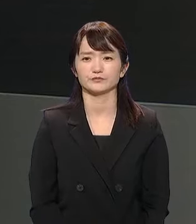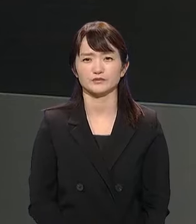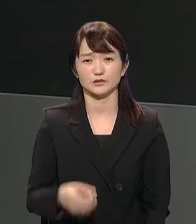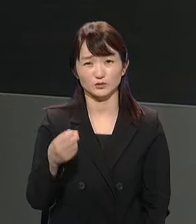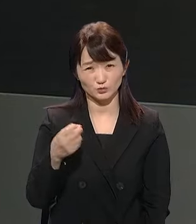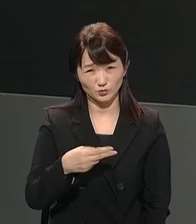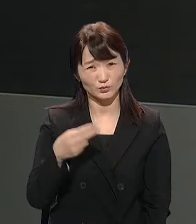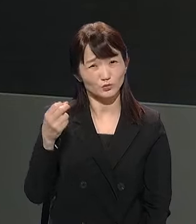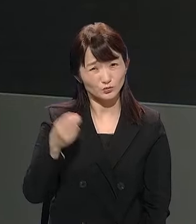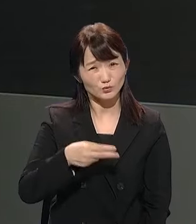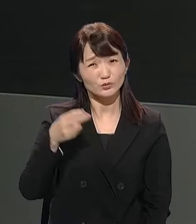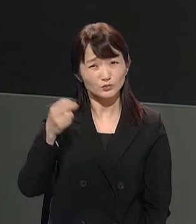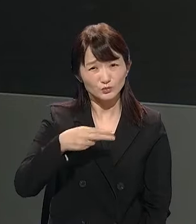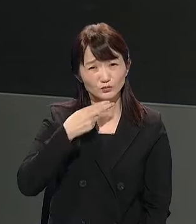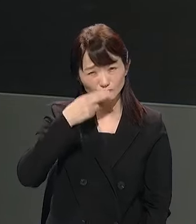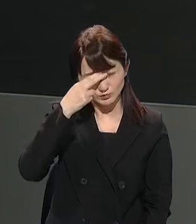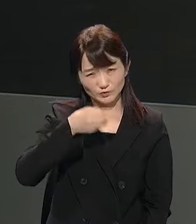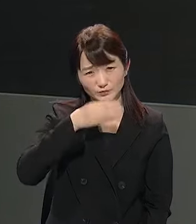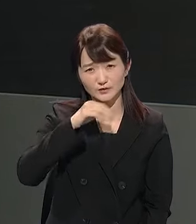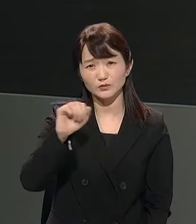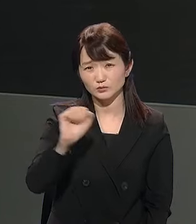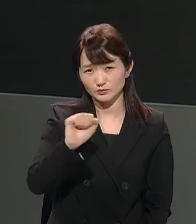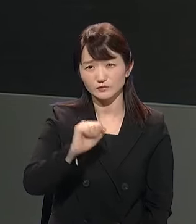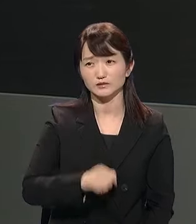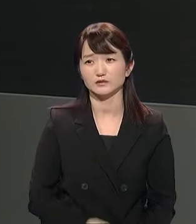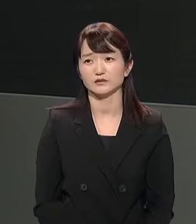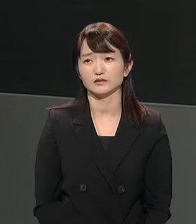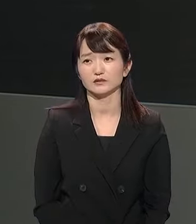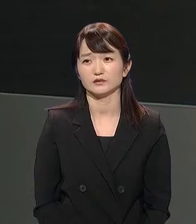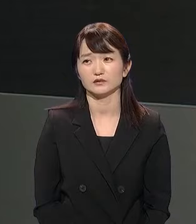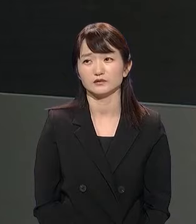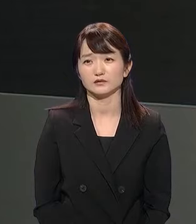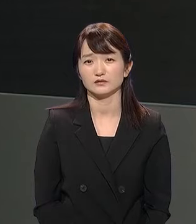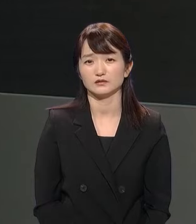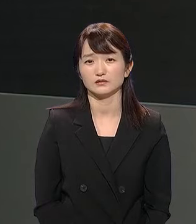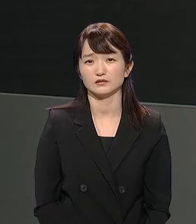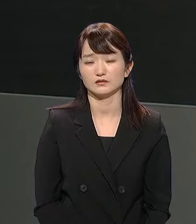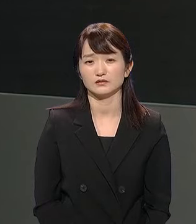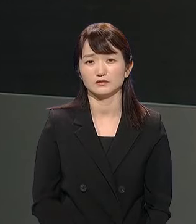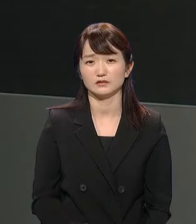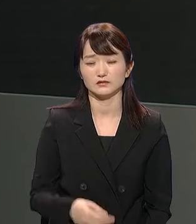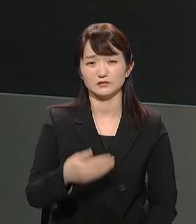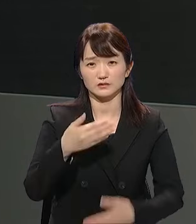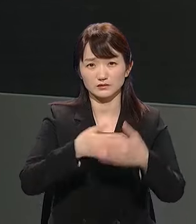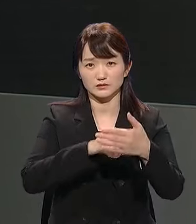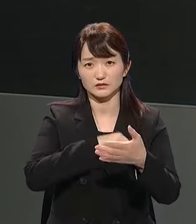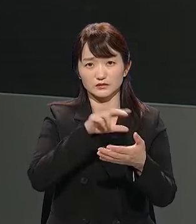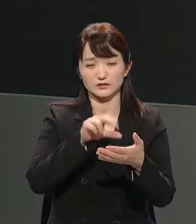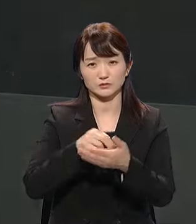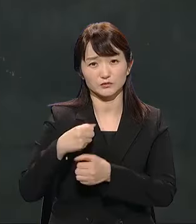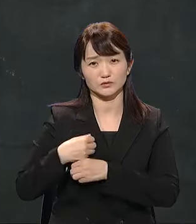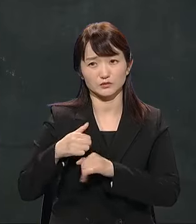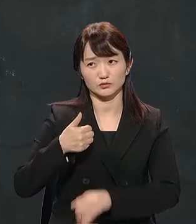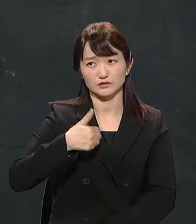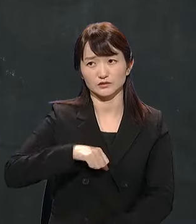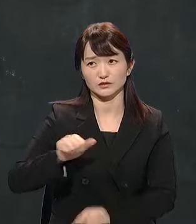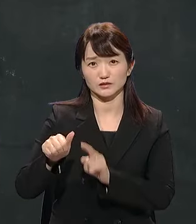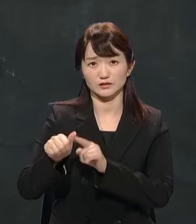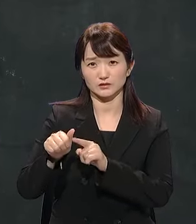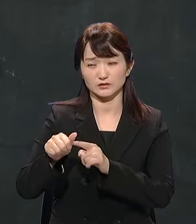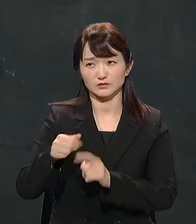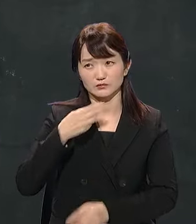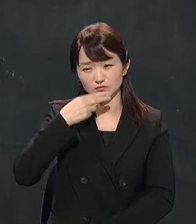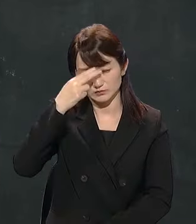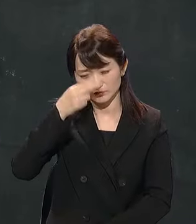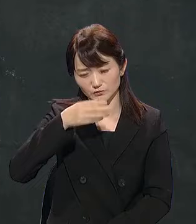또 또 또 음주운전입니다 음주운전 세 번 자 영화 장군의 아들 그 배우 벌써 세 번째 음주운전